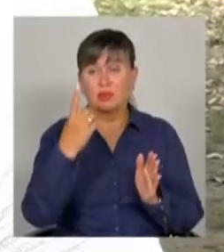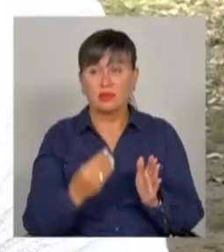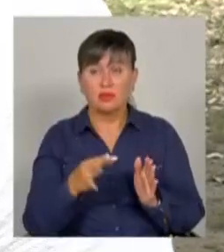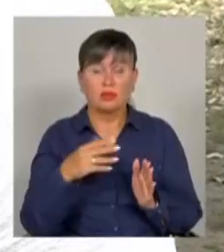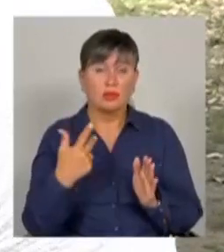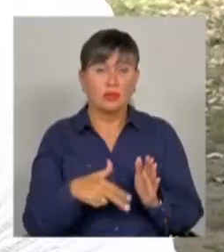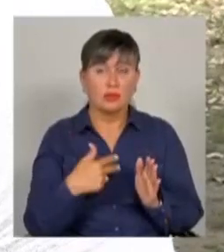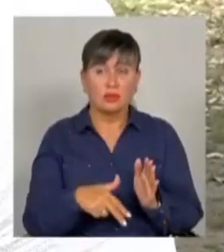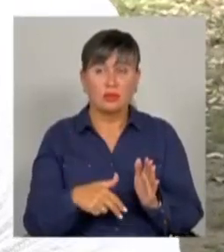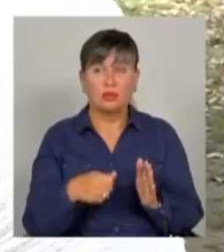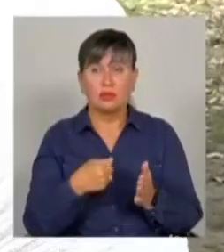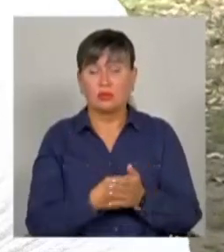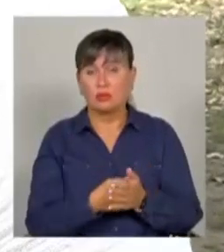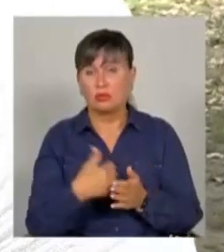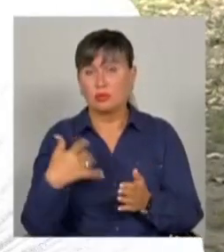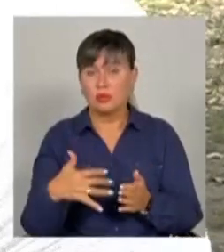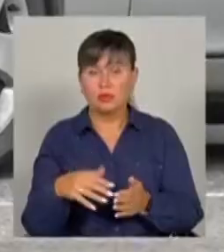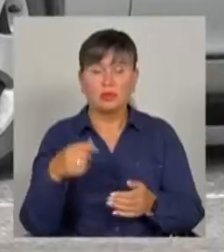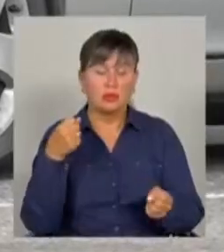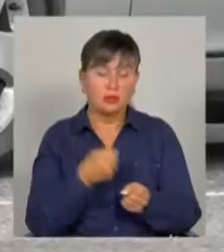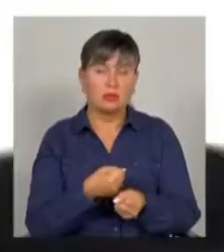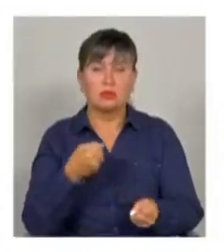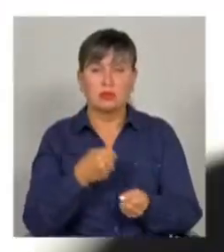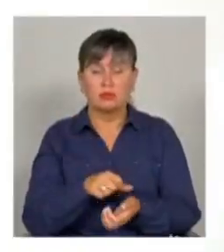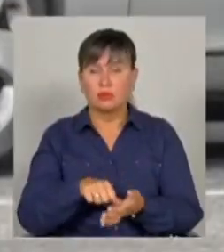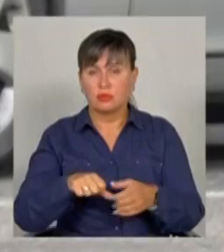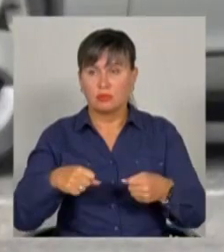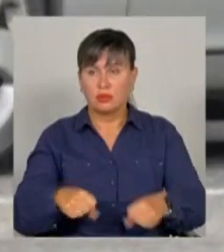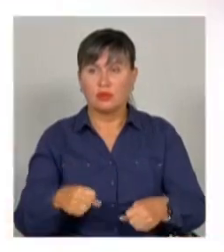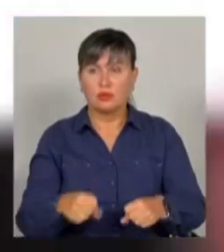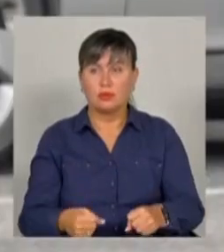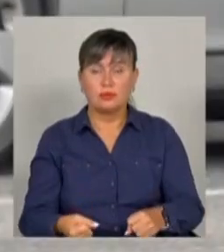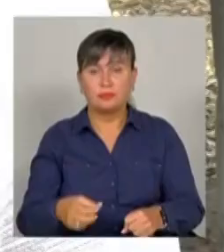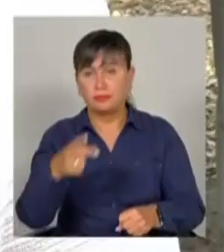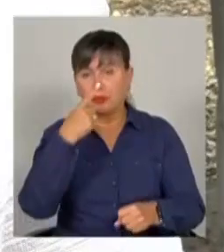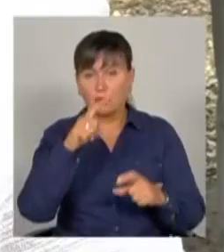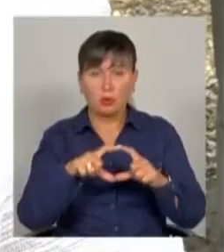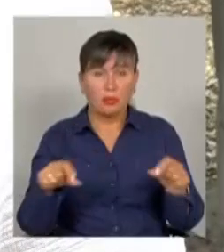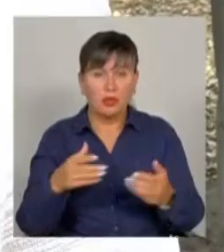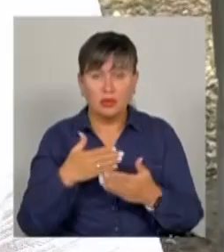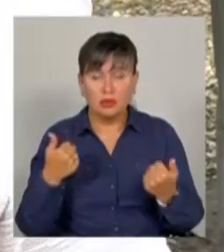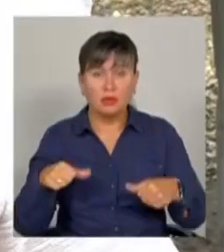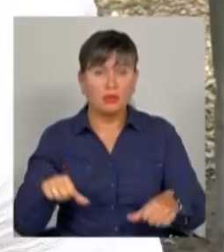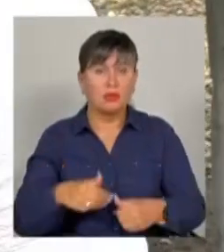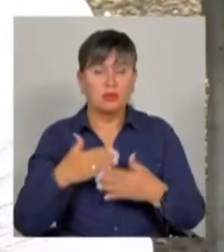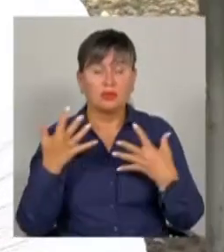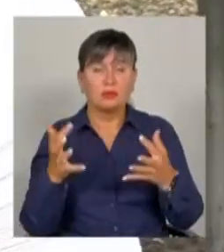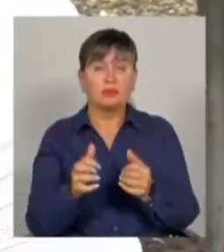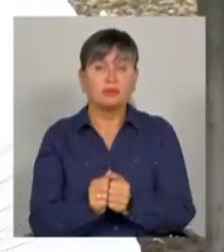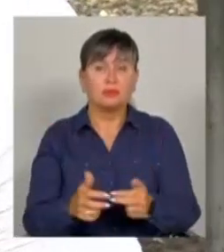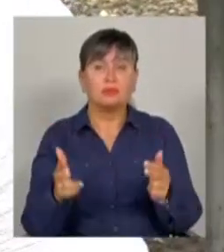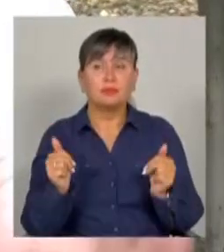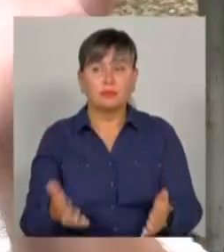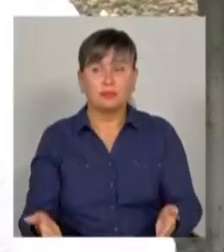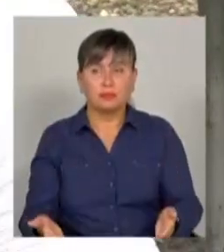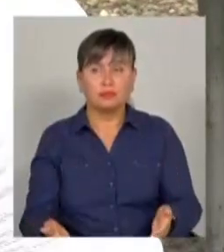30 до 50 ДТП происходит именно с участием мопеда. Потому что нет ни госномеров, ни прав. Поэтому их надо приравнивать всех к